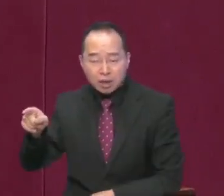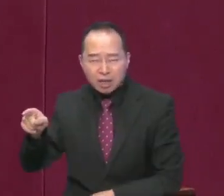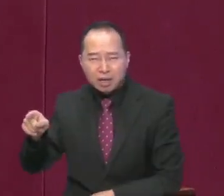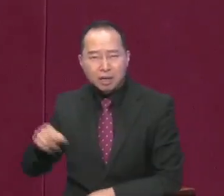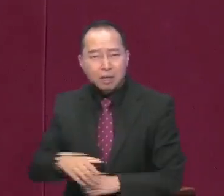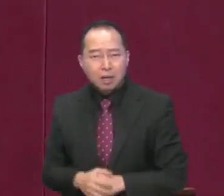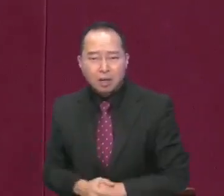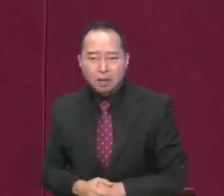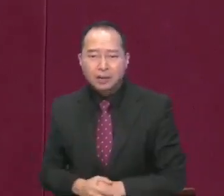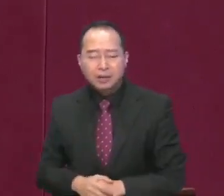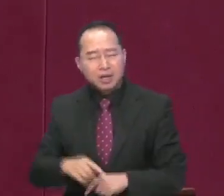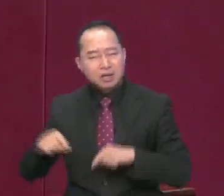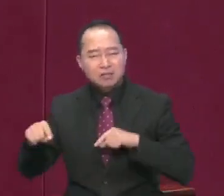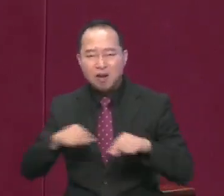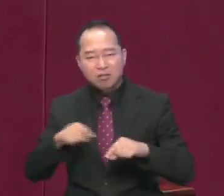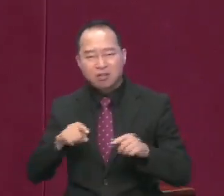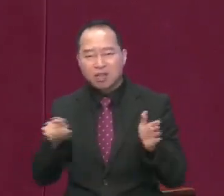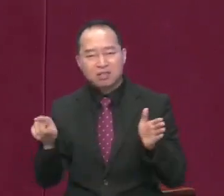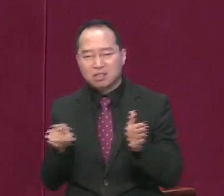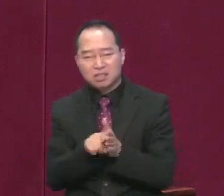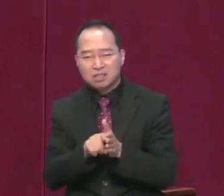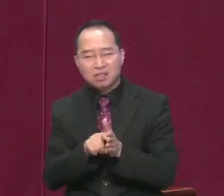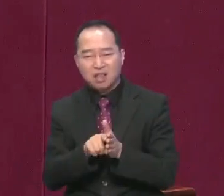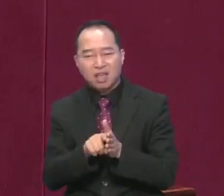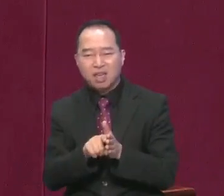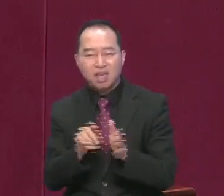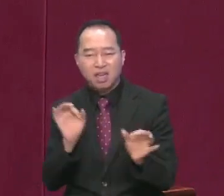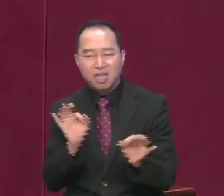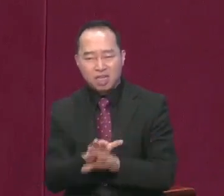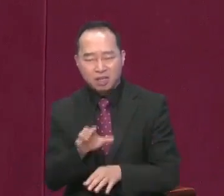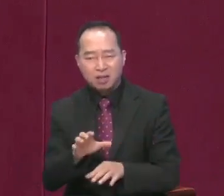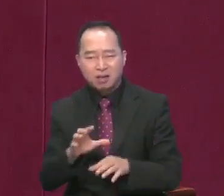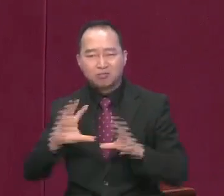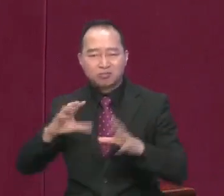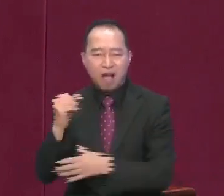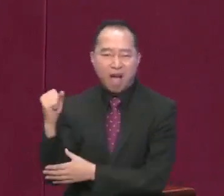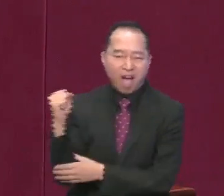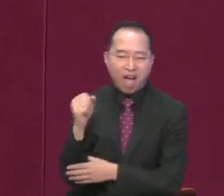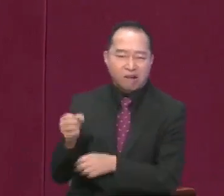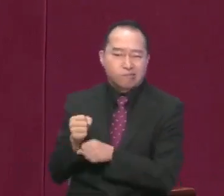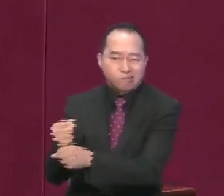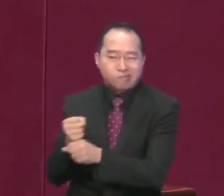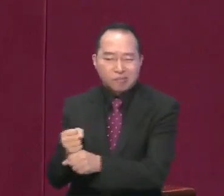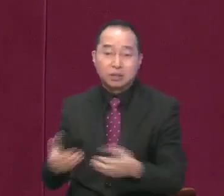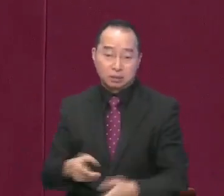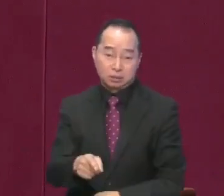국내외적으로 정치의 신뢰를 손상하며 국기를 흔드는 위험한 일입니다.